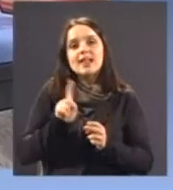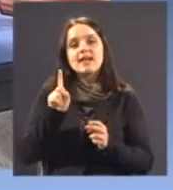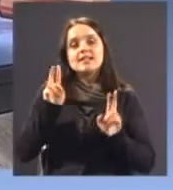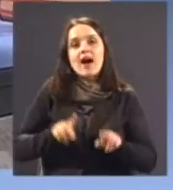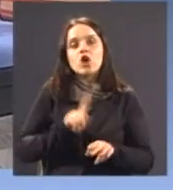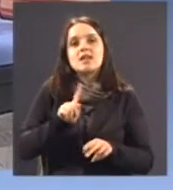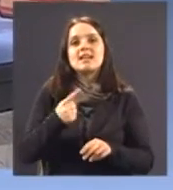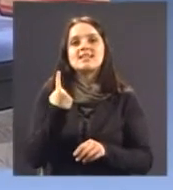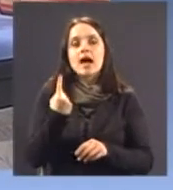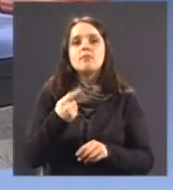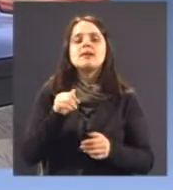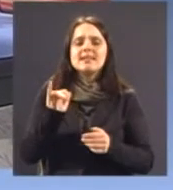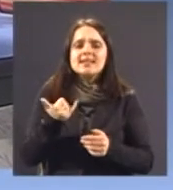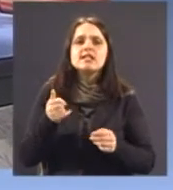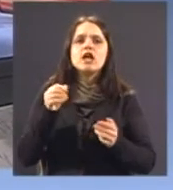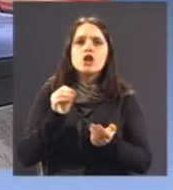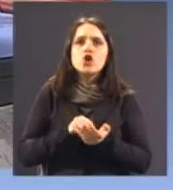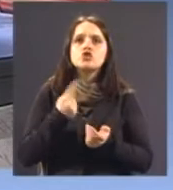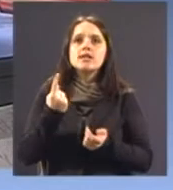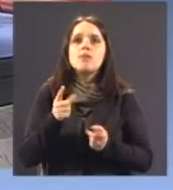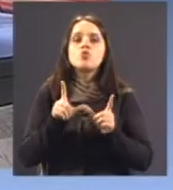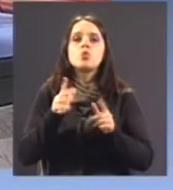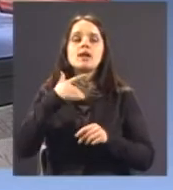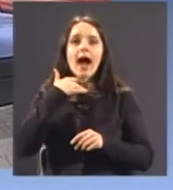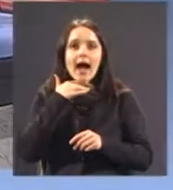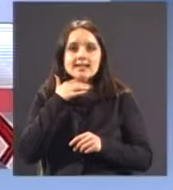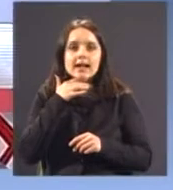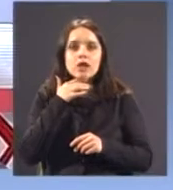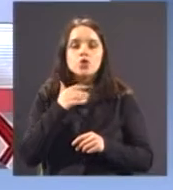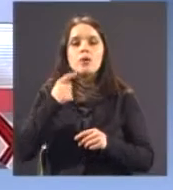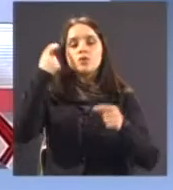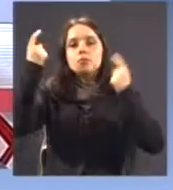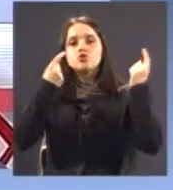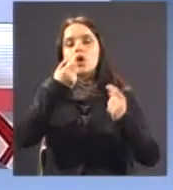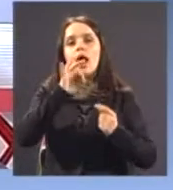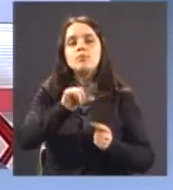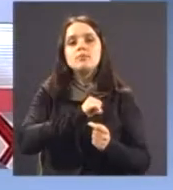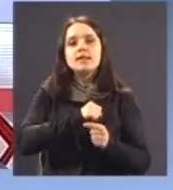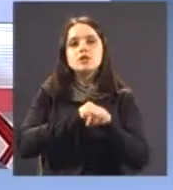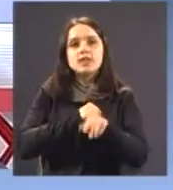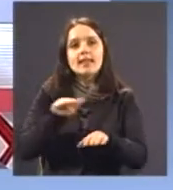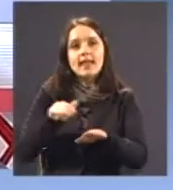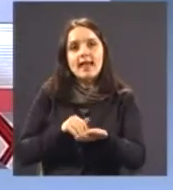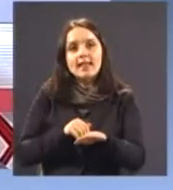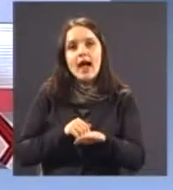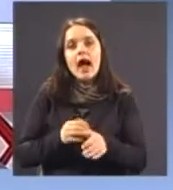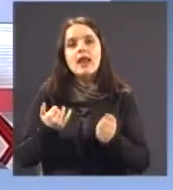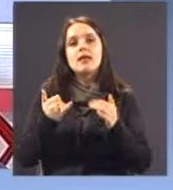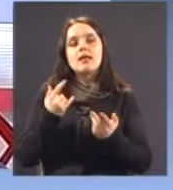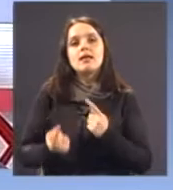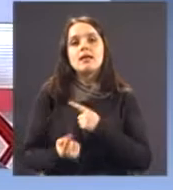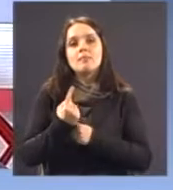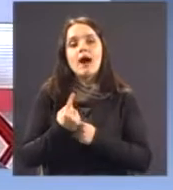on je sam u razredu, on promišlja u najboljem interesu za dijete, ali on ipak danas učitelj ima